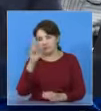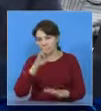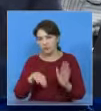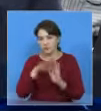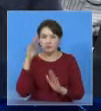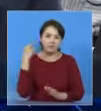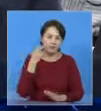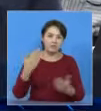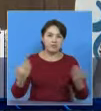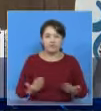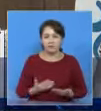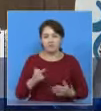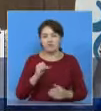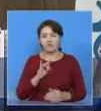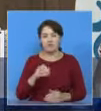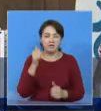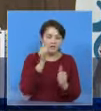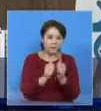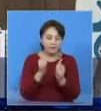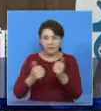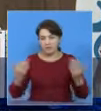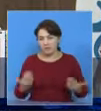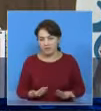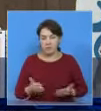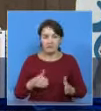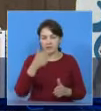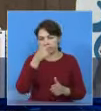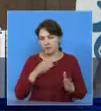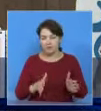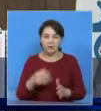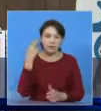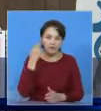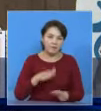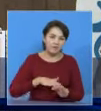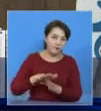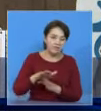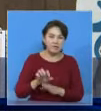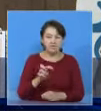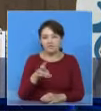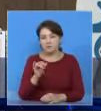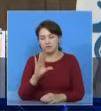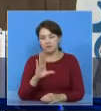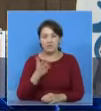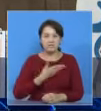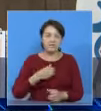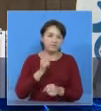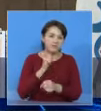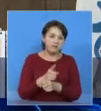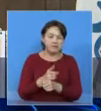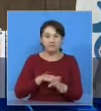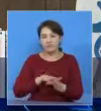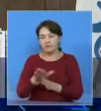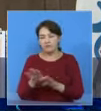улучшением качества жизни и благосостояния каждого жителя путем своевременного качественного выполнения индикаторов. Наша основная задача –